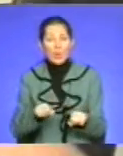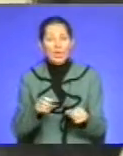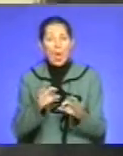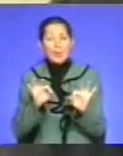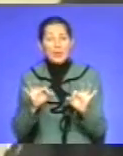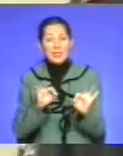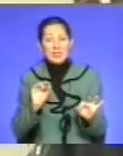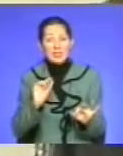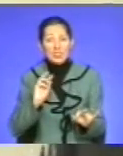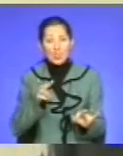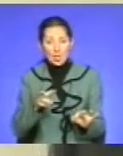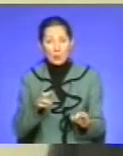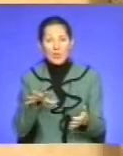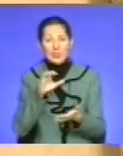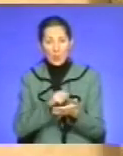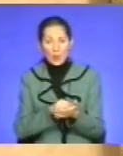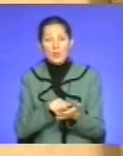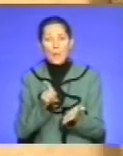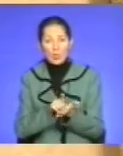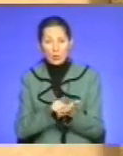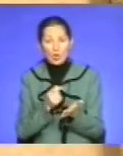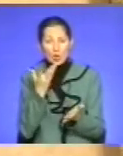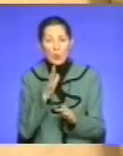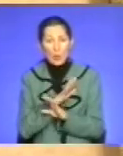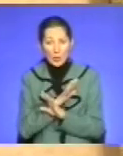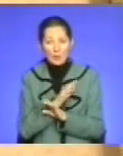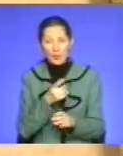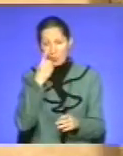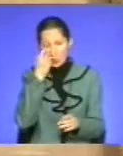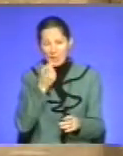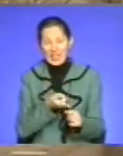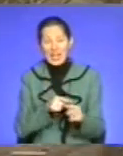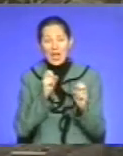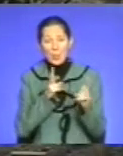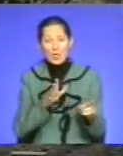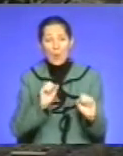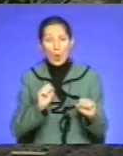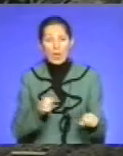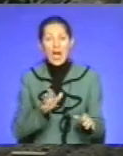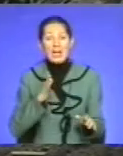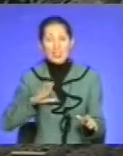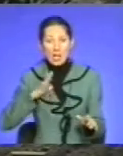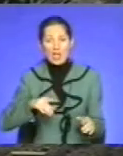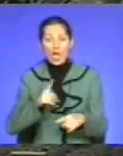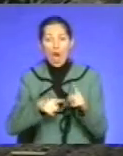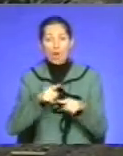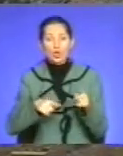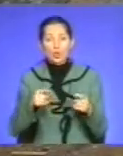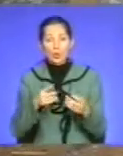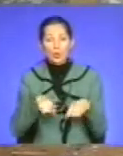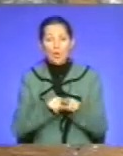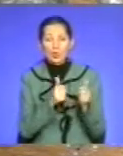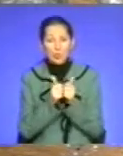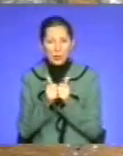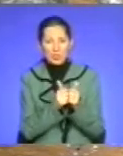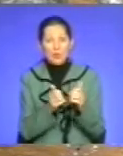момент загибелі пенсіонер, а й попередити, яка небезпека могла чекати родину та сусідів, якби, не дай Боже, злетіло у повітря усе те,